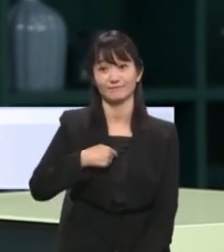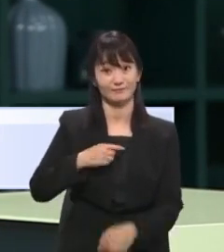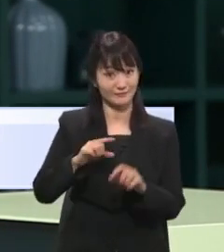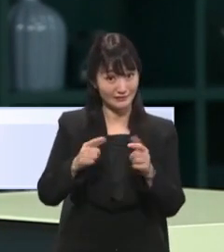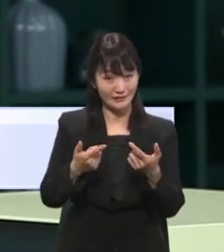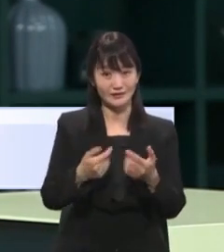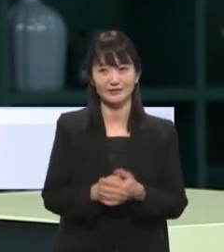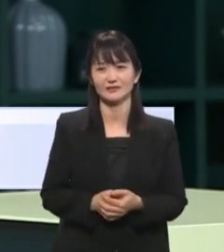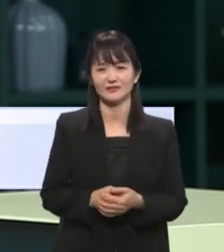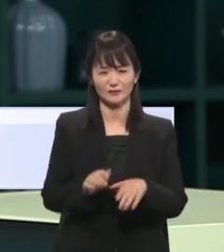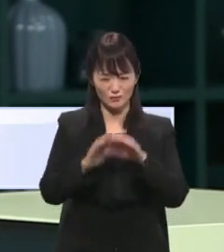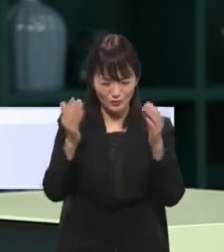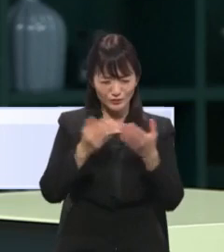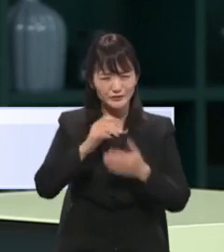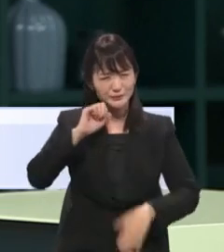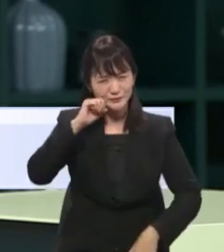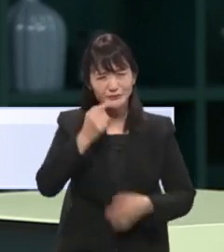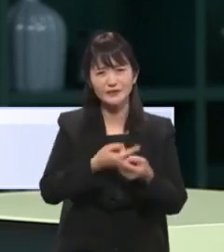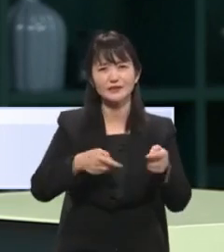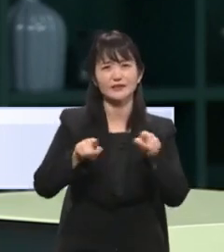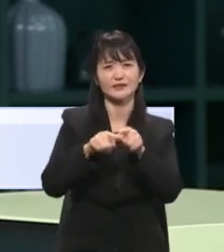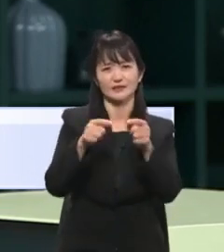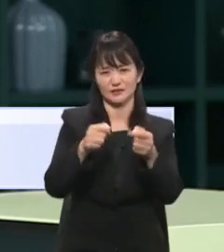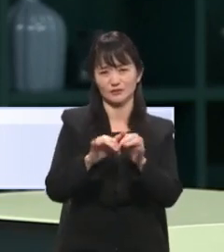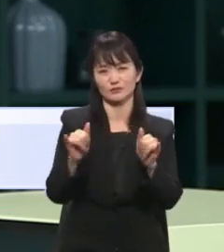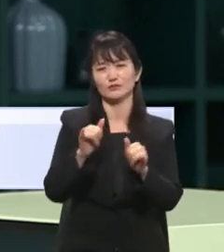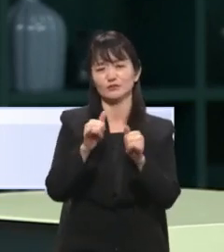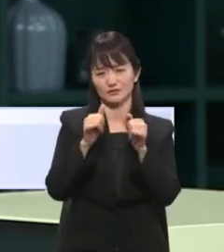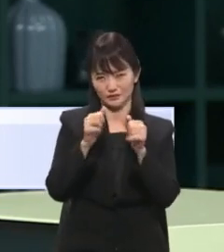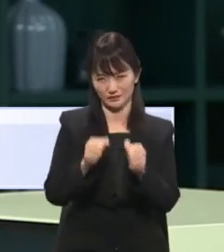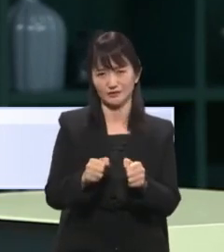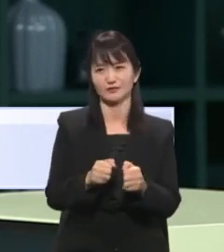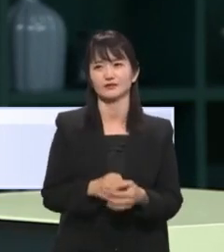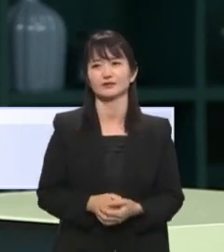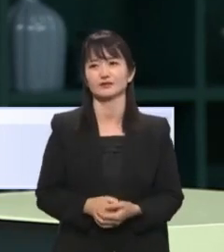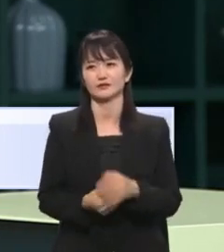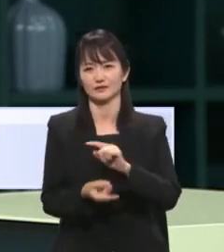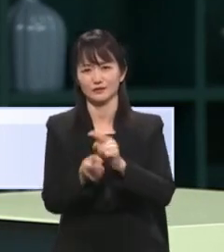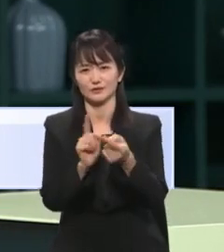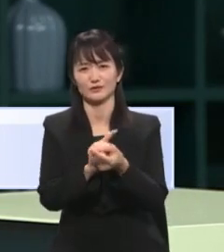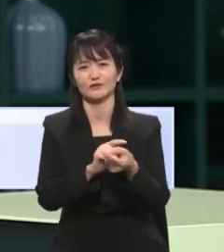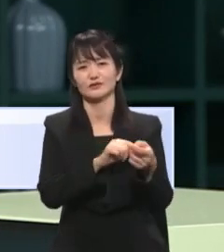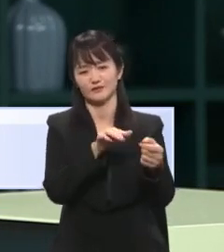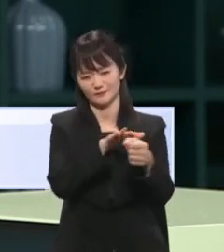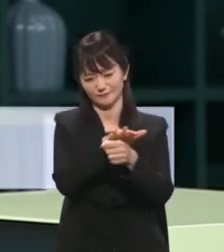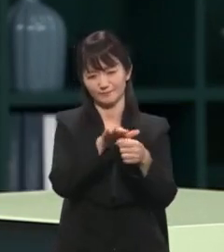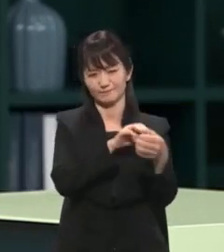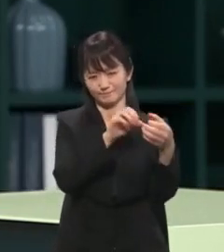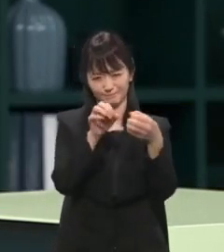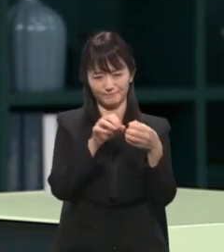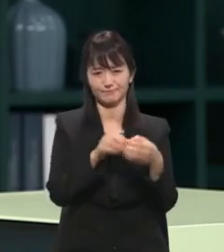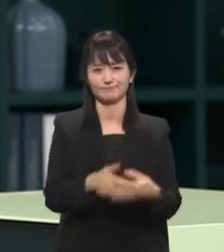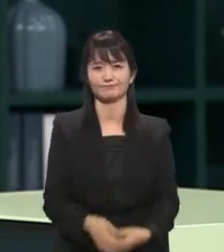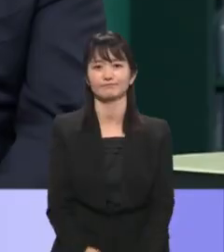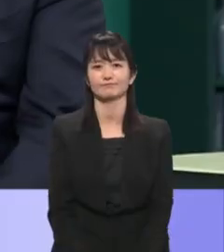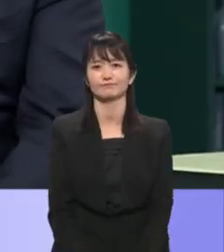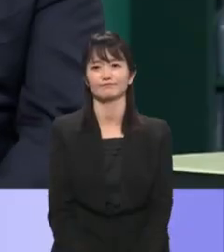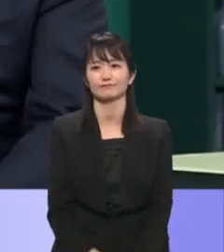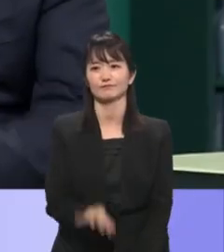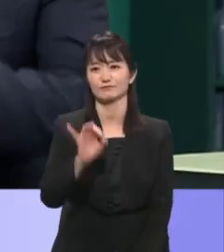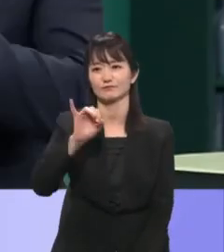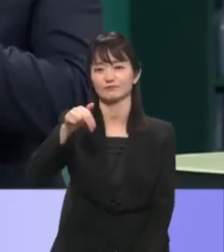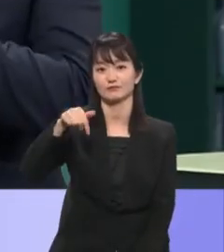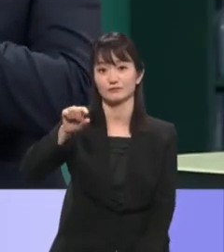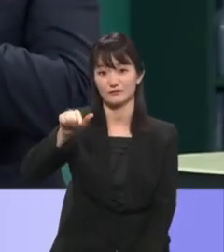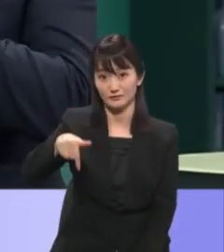다 어렵지만 함께하는 분들이 있습니다 하고 예. 서로 사랑을 나누었습니다. 그래서 뭐 이적 씨, 뭐